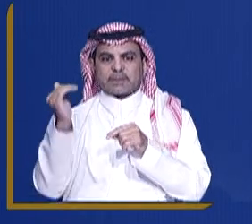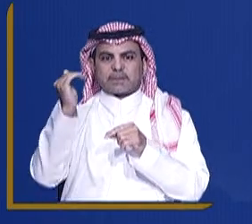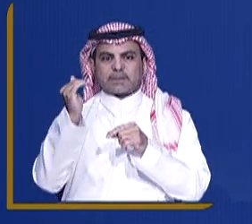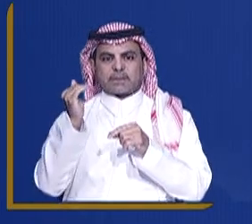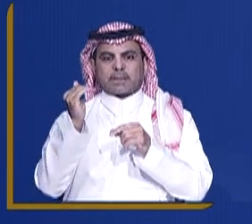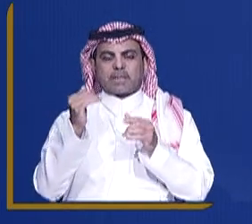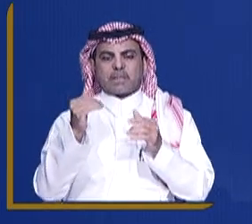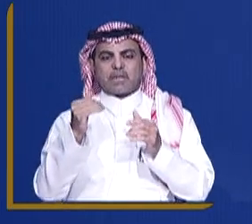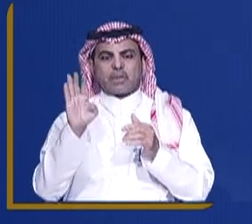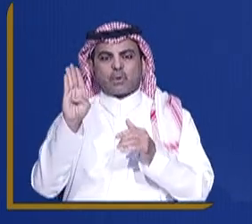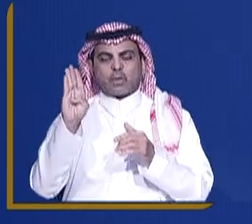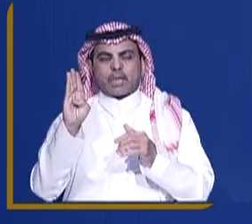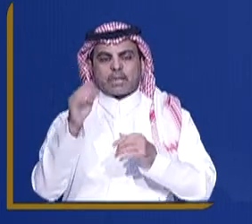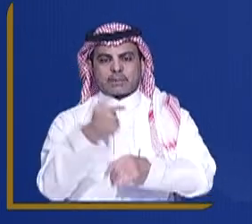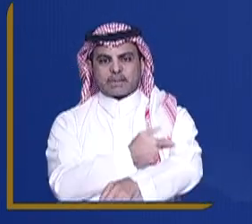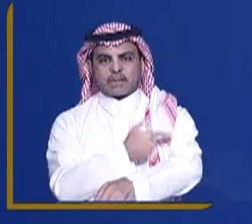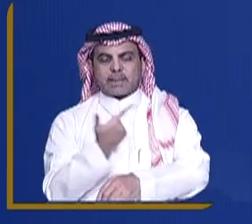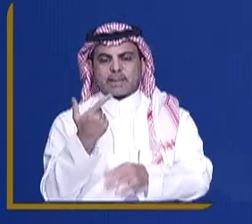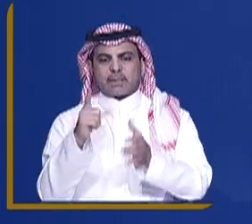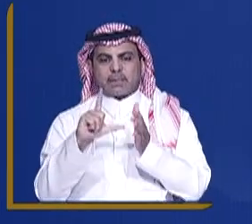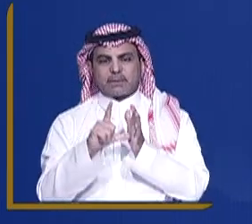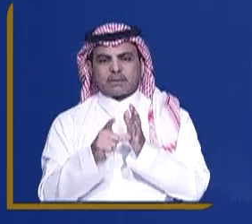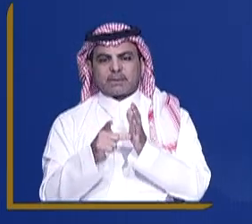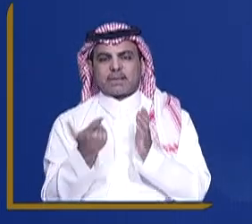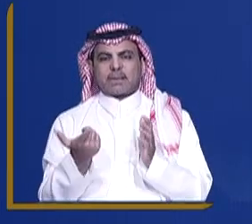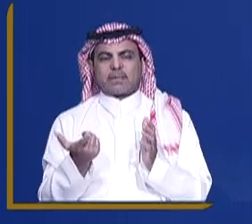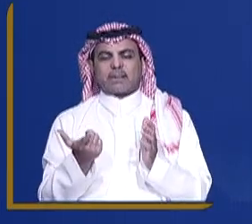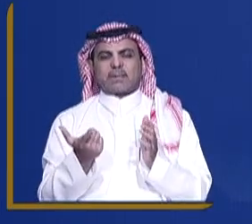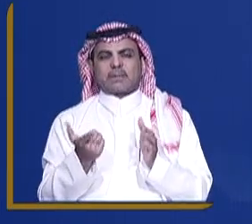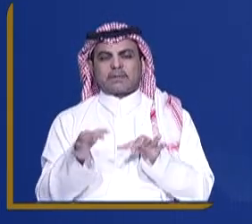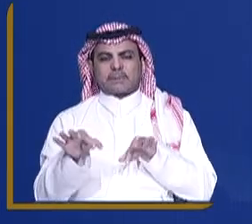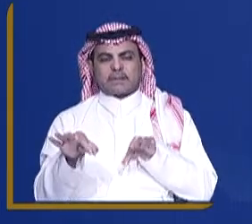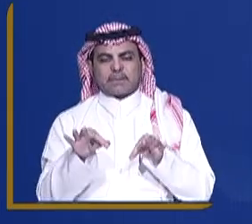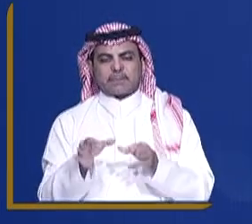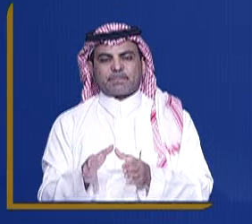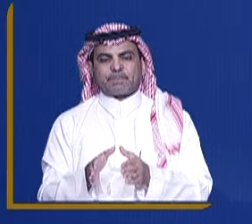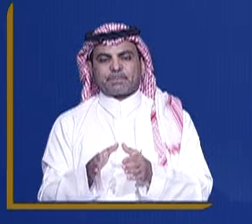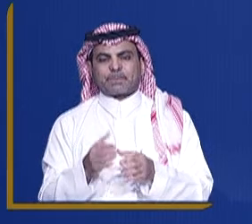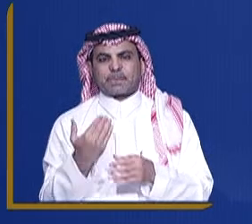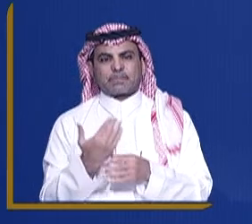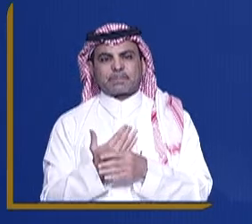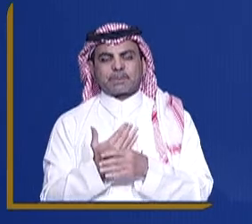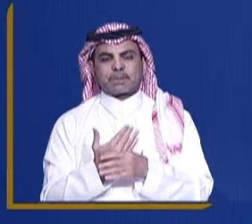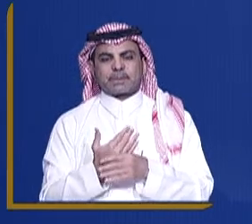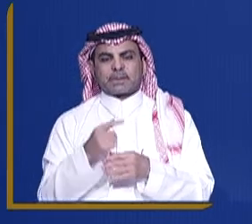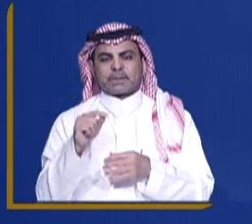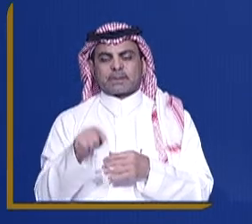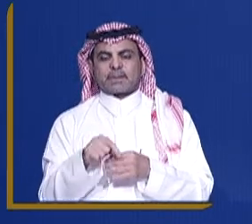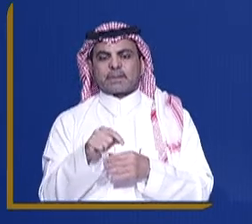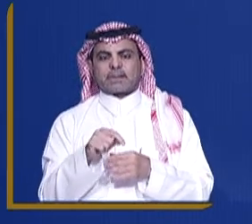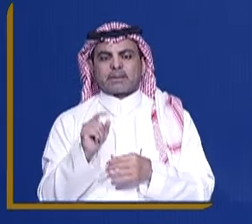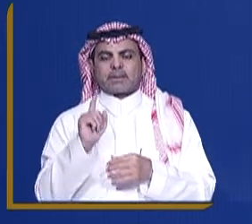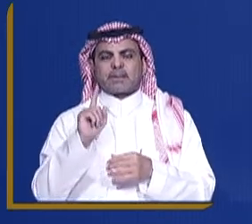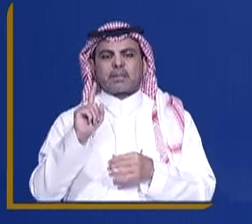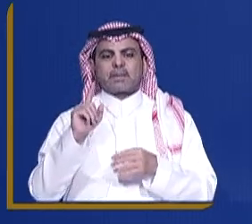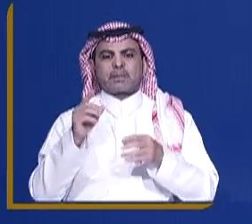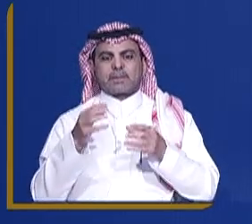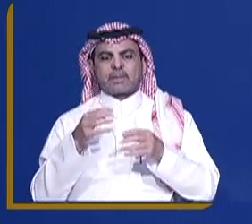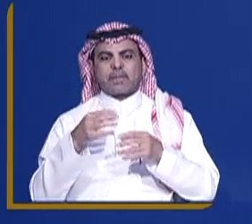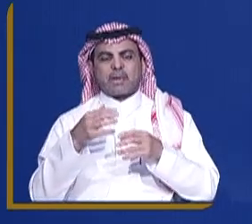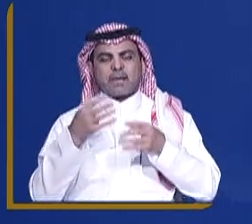للكليات الصحية والهندسية وكذلك التطبيقية والتقنية، لأن فعلا تتماشى مع متطلبات